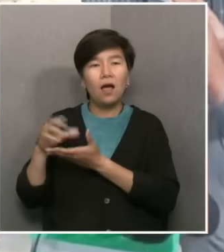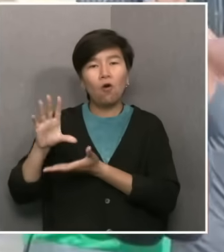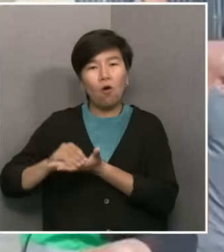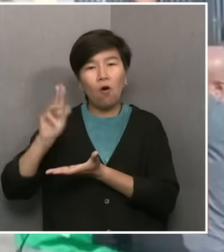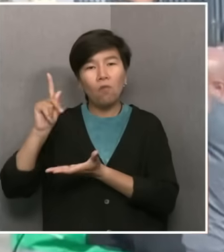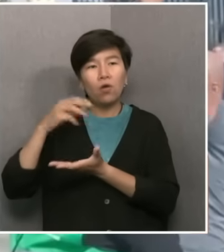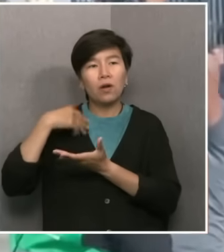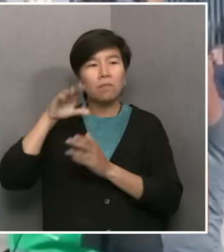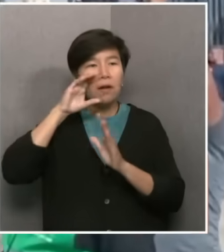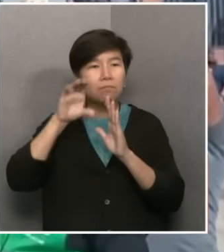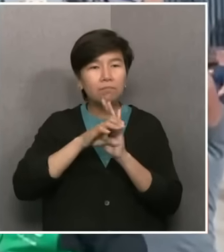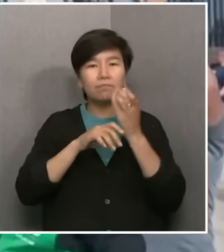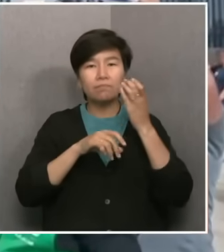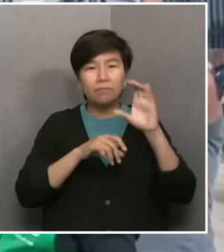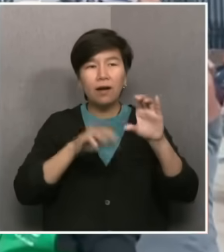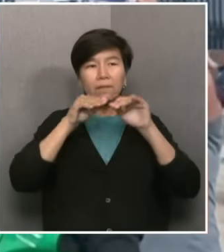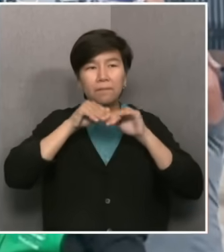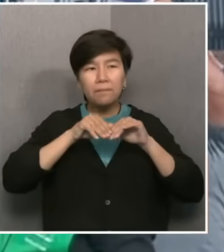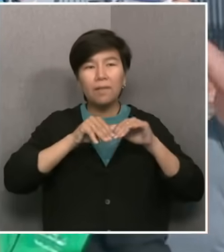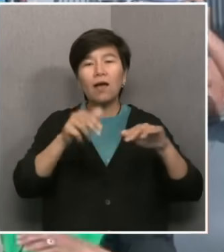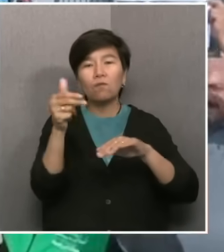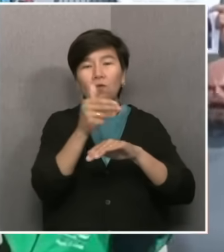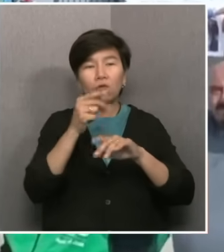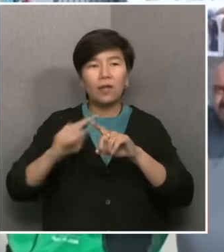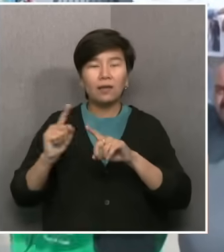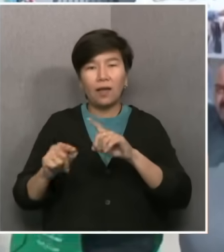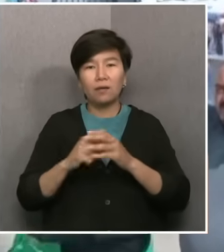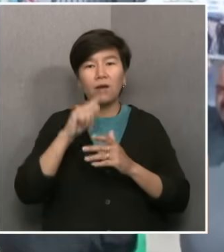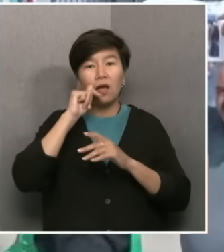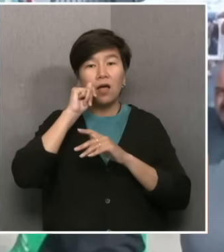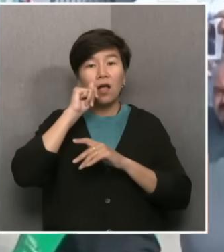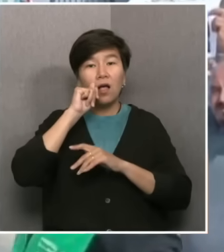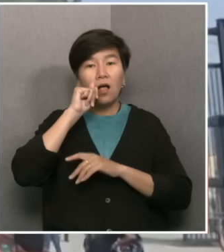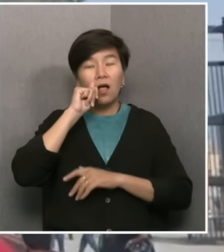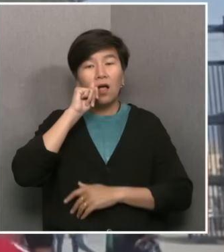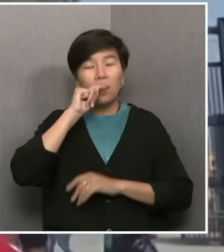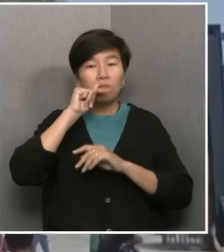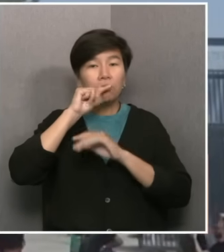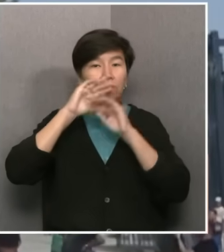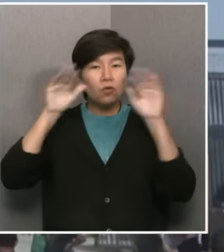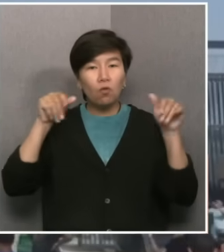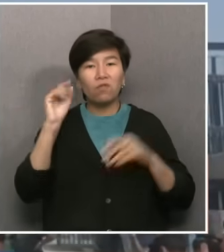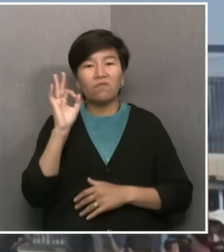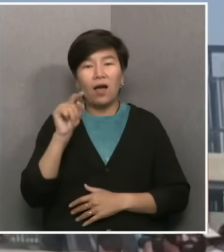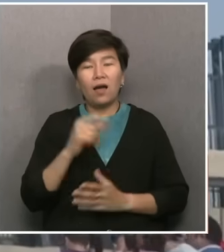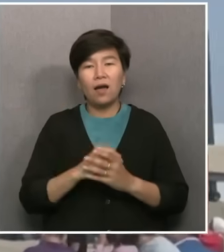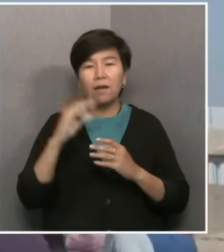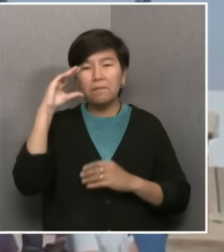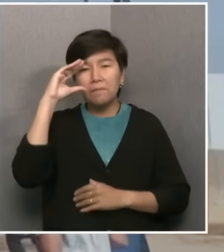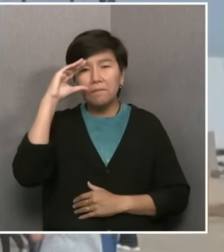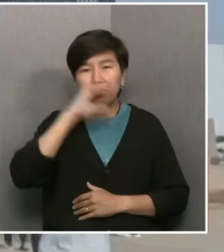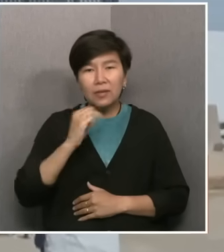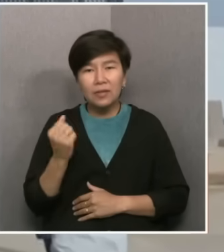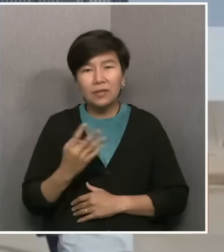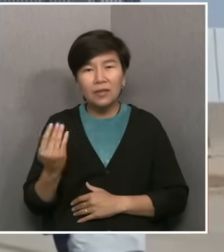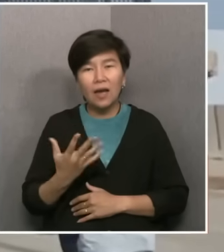แพร่ภาพถ่ายผ่านทางแพลตฟอร์มxหรือชื่อเก่าคือ Twitterเมื่อช่วงเช้ามืดที่ผ่านมาค่ะขณะที่ผู้อำนวยการ